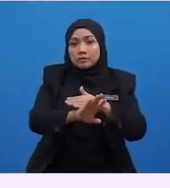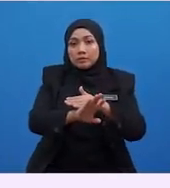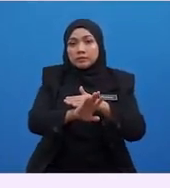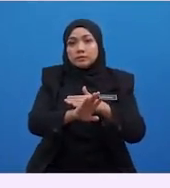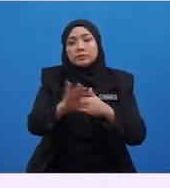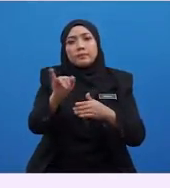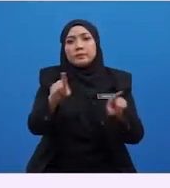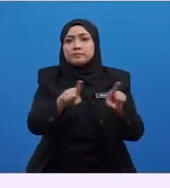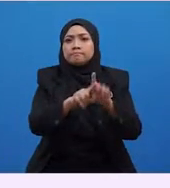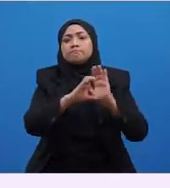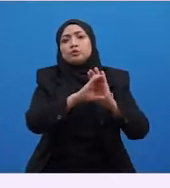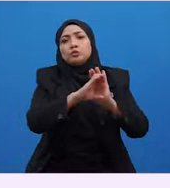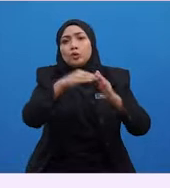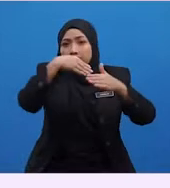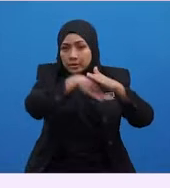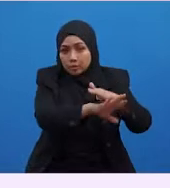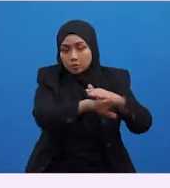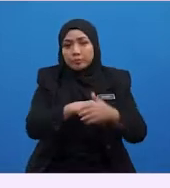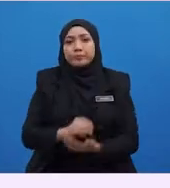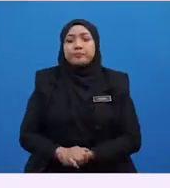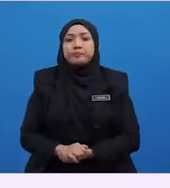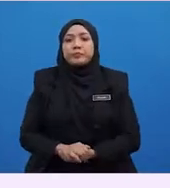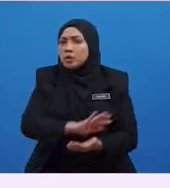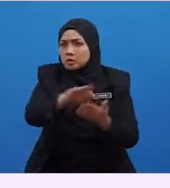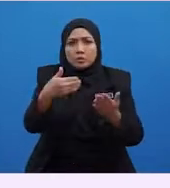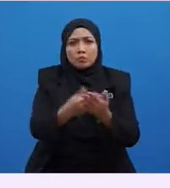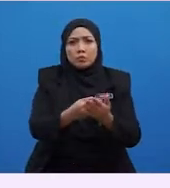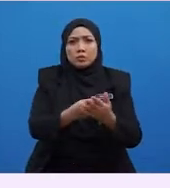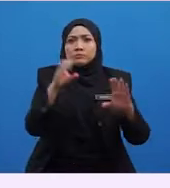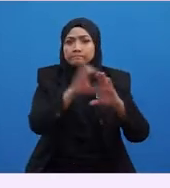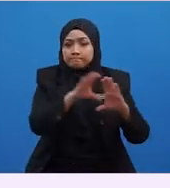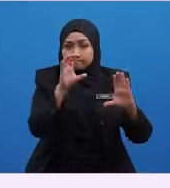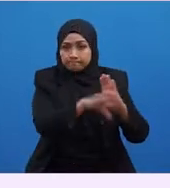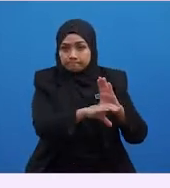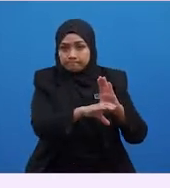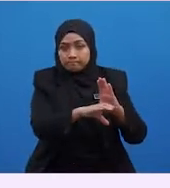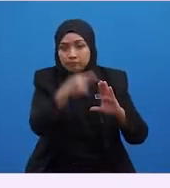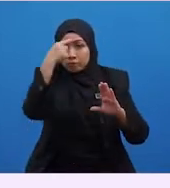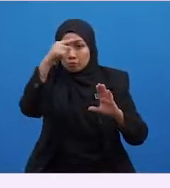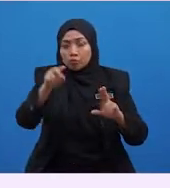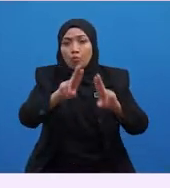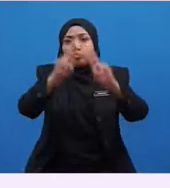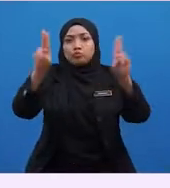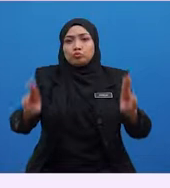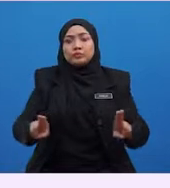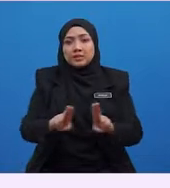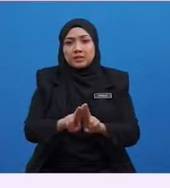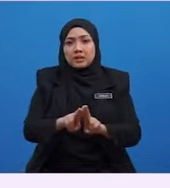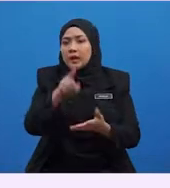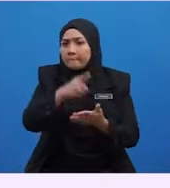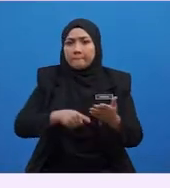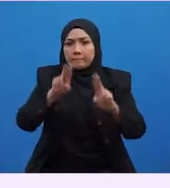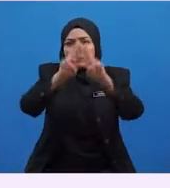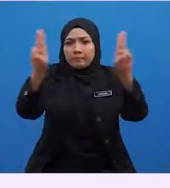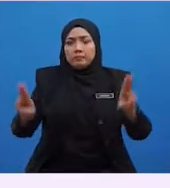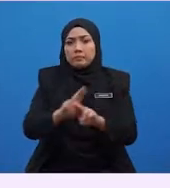dipaparkan. Sampel data ini akan digunakan untuk menguji lari halaman capaian dan